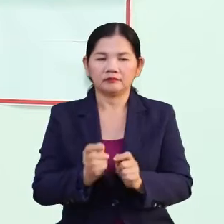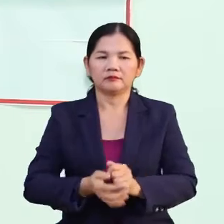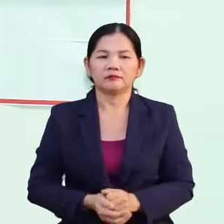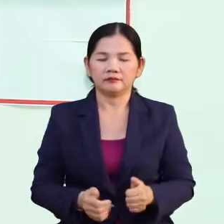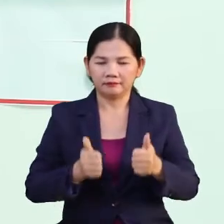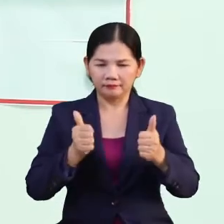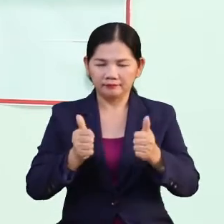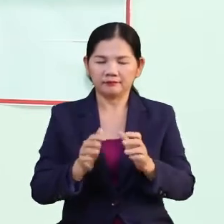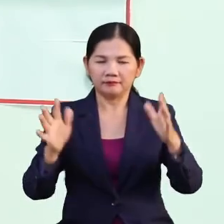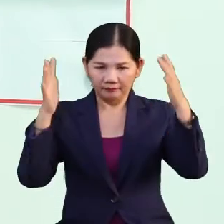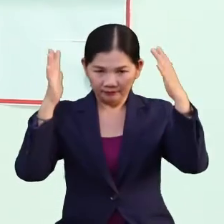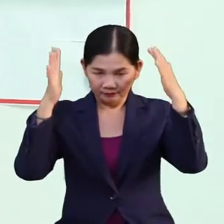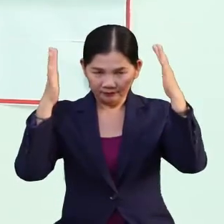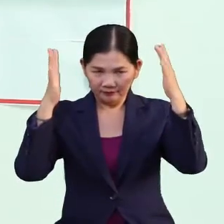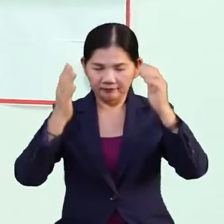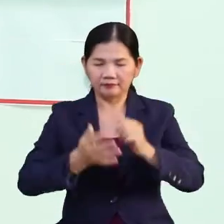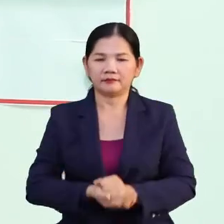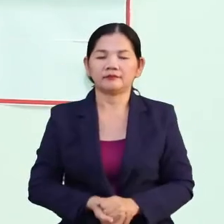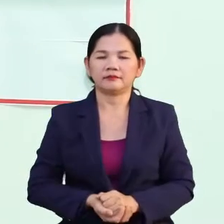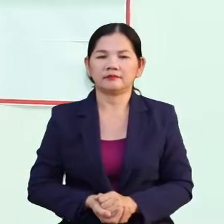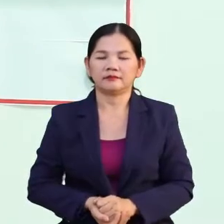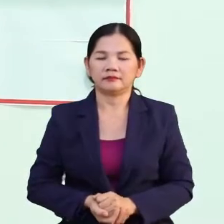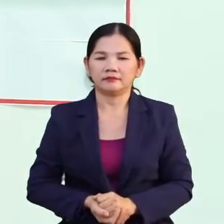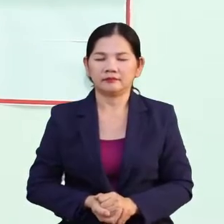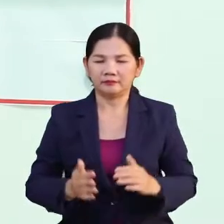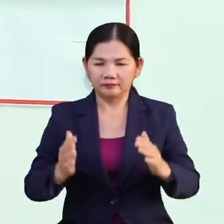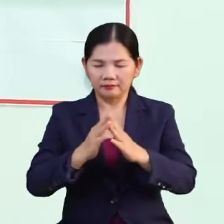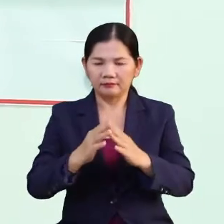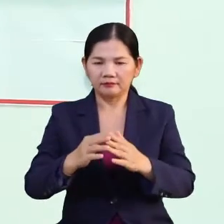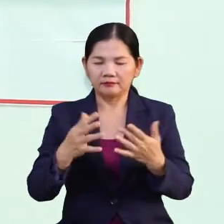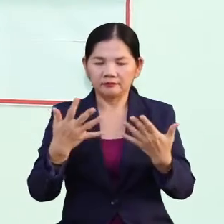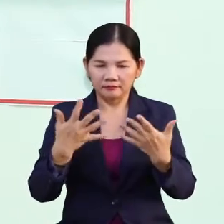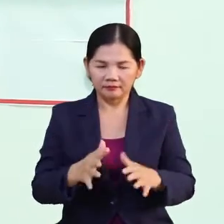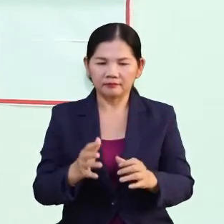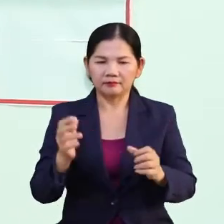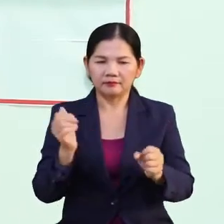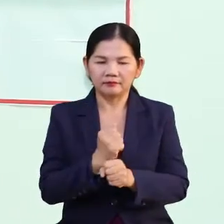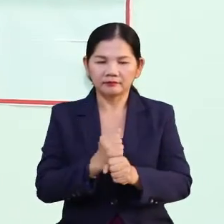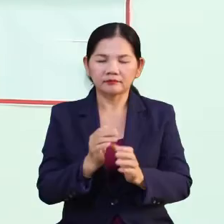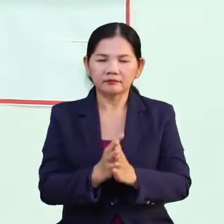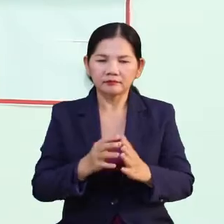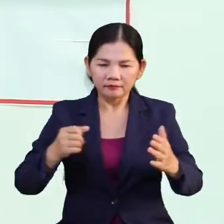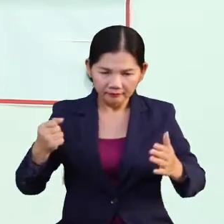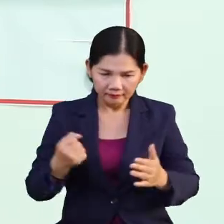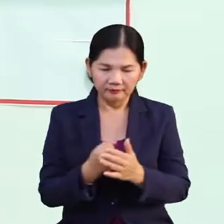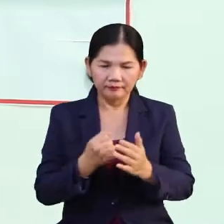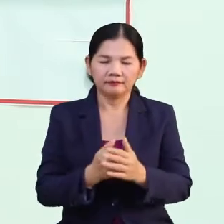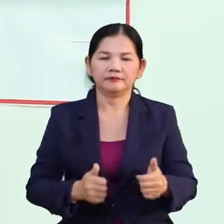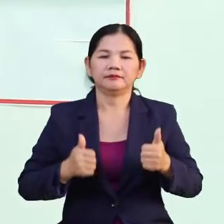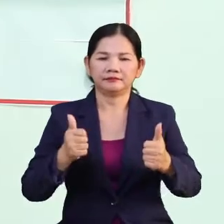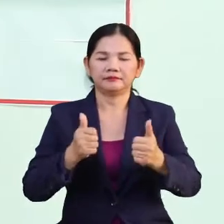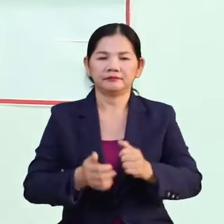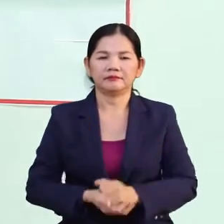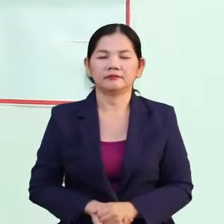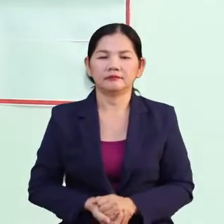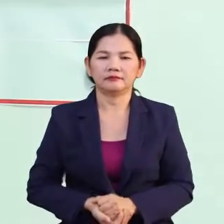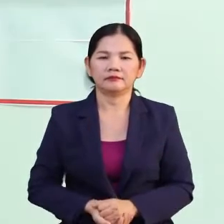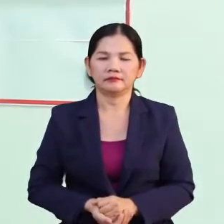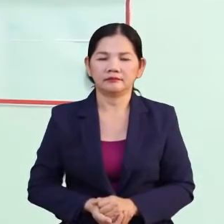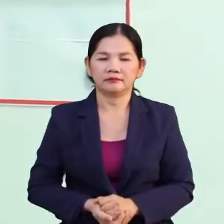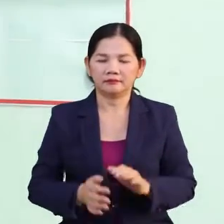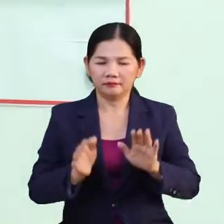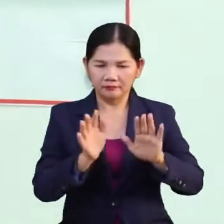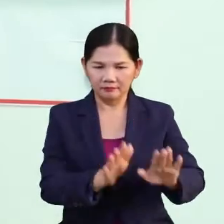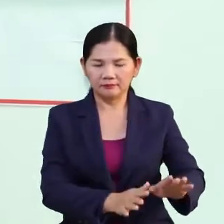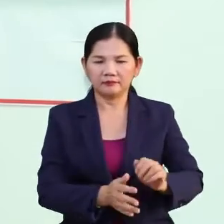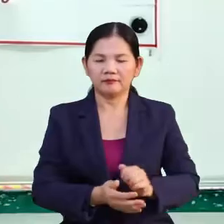ល្អណាស់កូនទៀតដៃសរសើរខ្លួនឯងចាអញ្ចឹងកិច្ចការនីមួយៗគឺកូនបានខិតខំប្រឹងប្រែងធ្វើបានល្អណាកូនណាតោះឥឡូវទុកកិច្ចការ